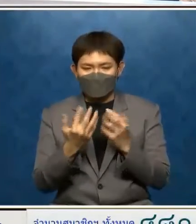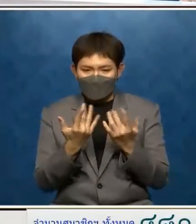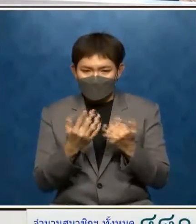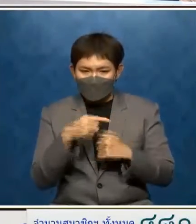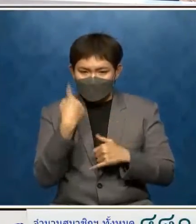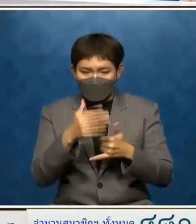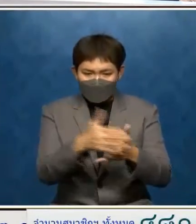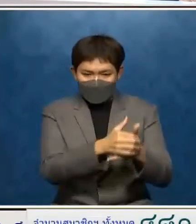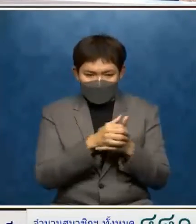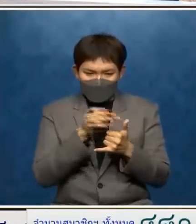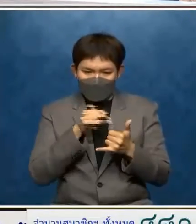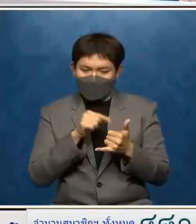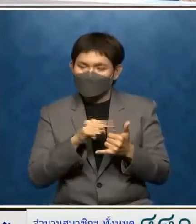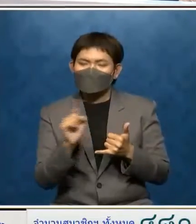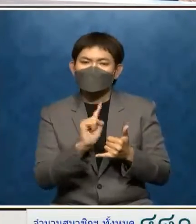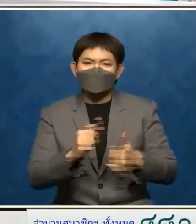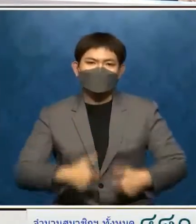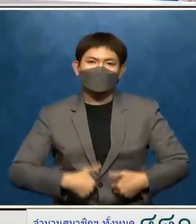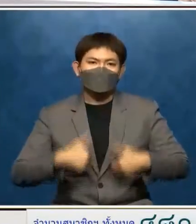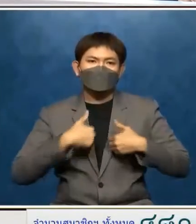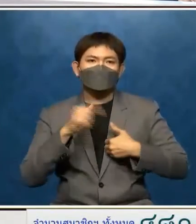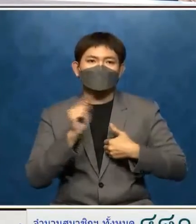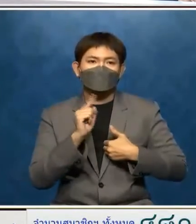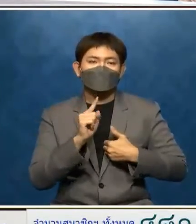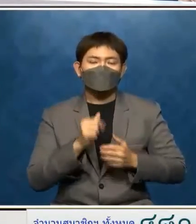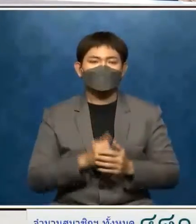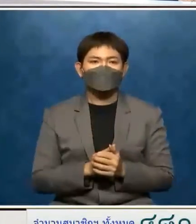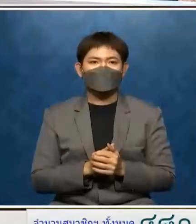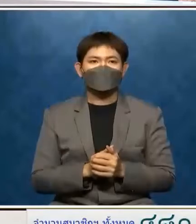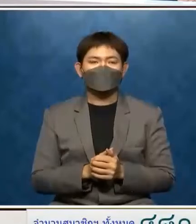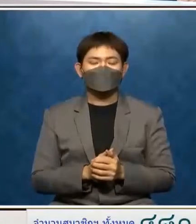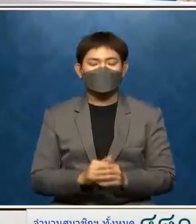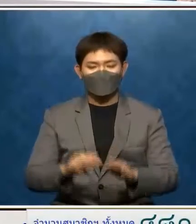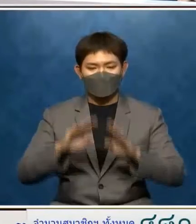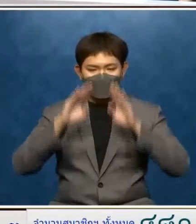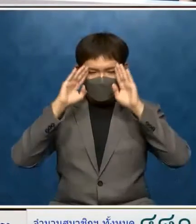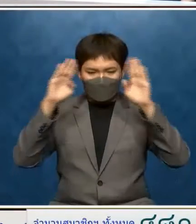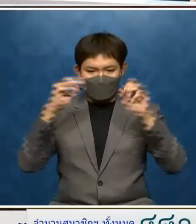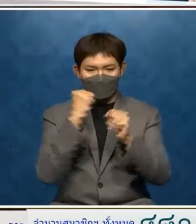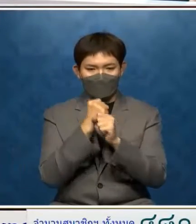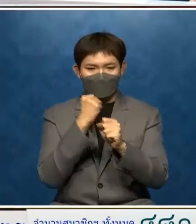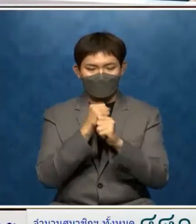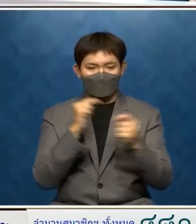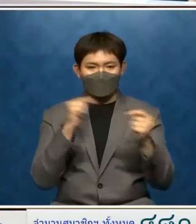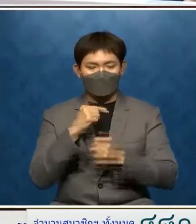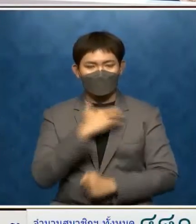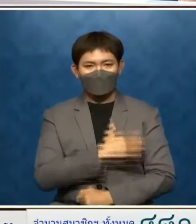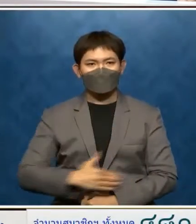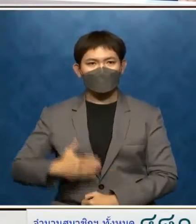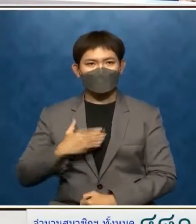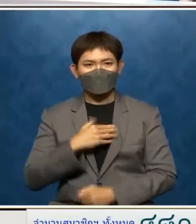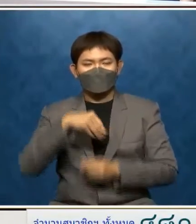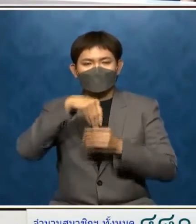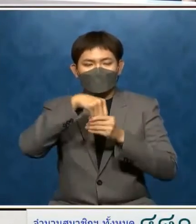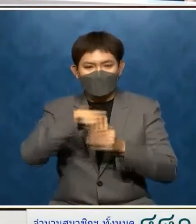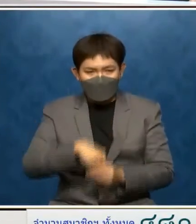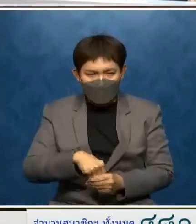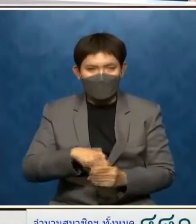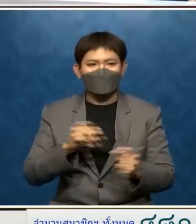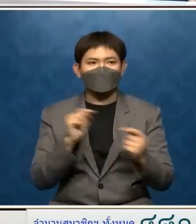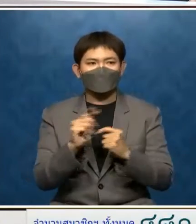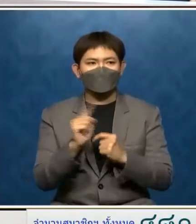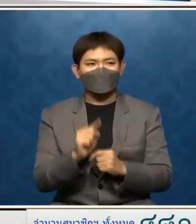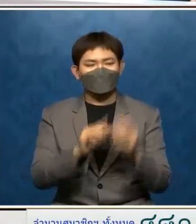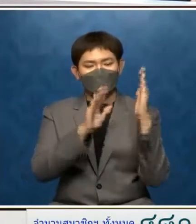องผู้ถูกโ shadesจากประสบการณการทำงานด้านสุขภาพจิตในพื้นที่สนการณความไม่สงบ